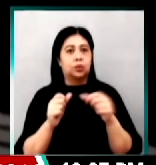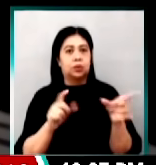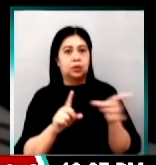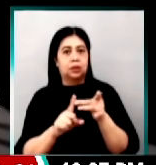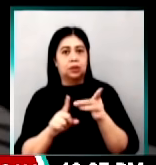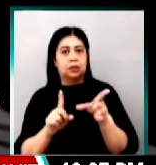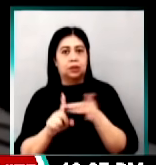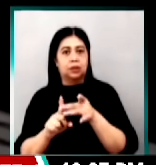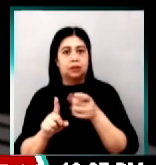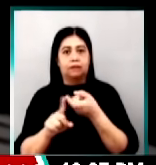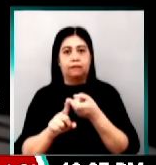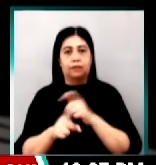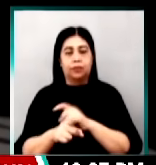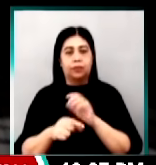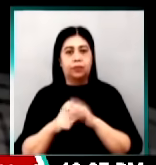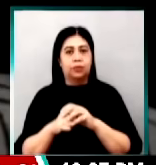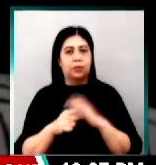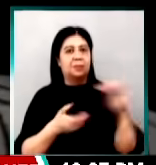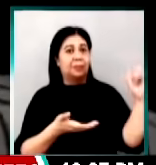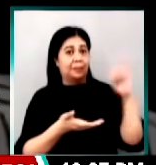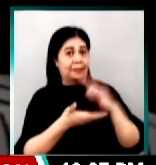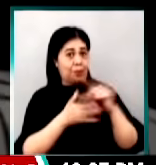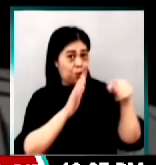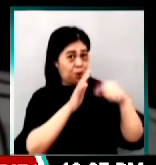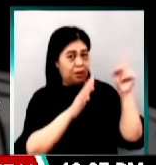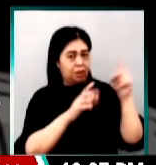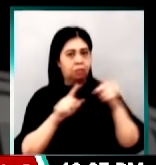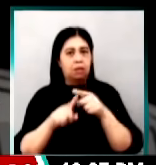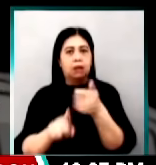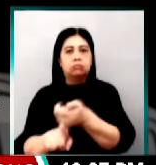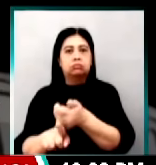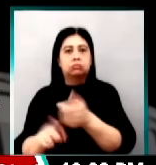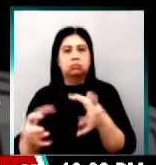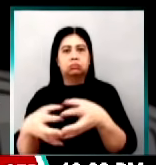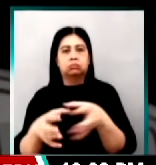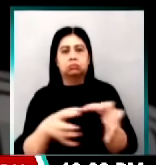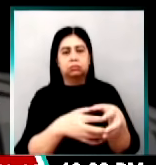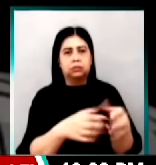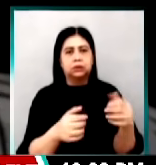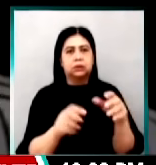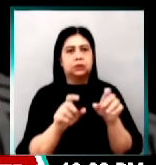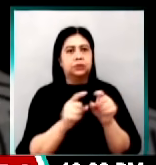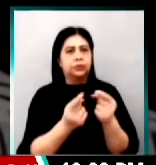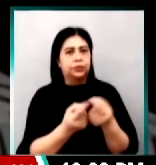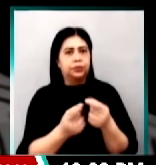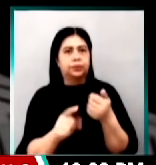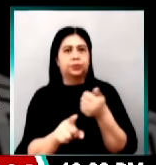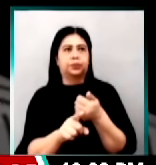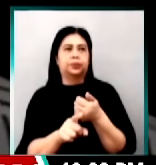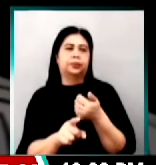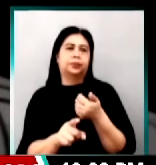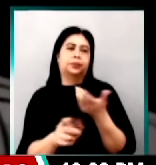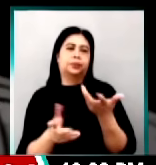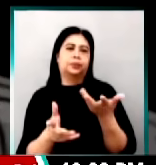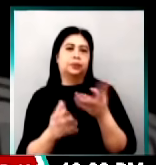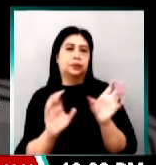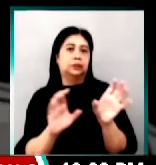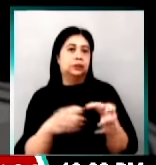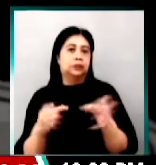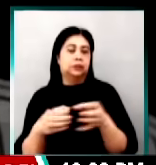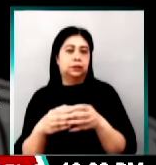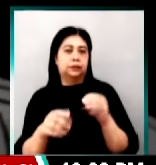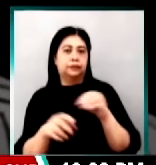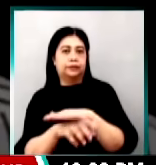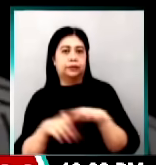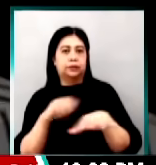from returning overseas Filipinos. Meron din tayong nakita na yung cluster of infections ng pamilya